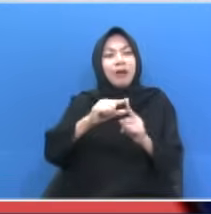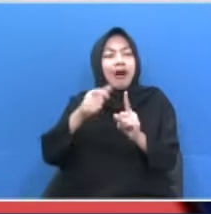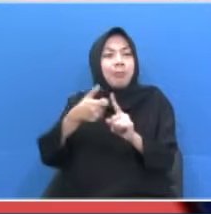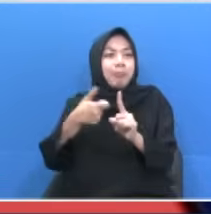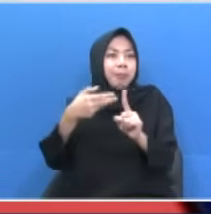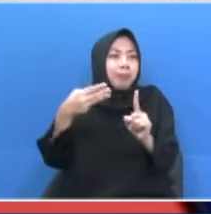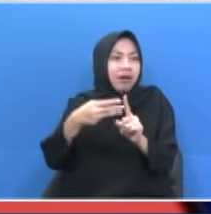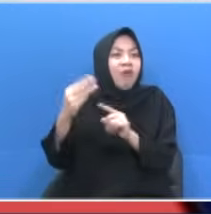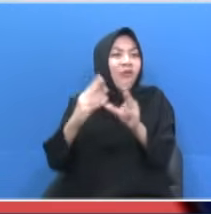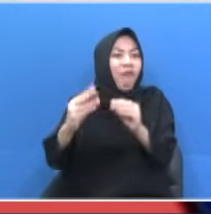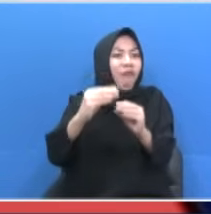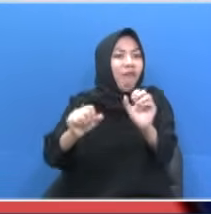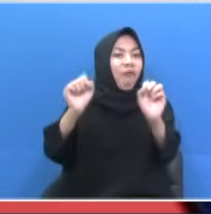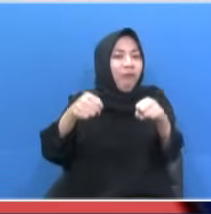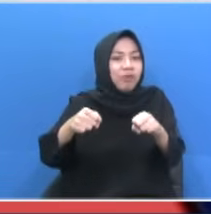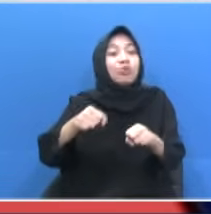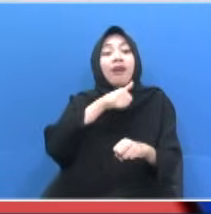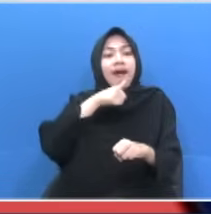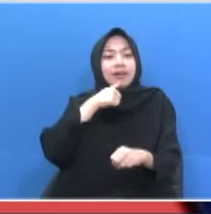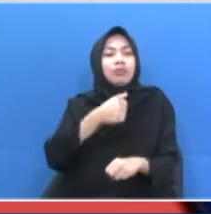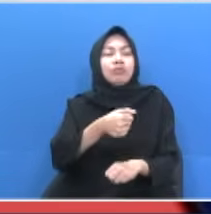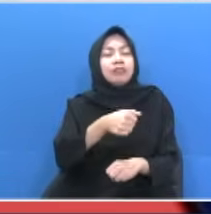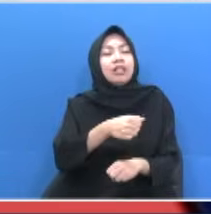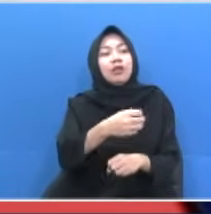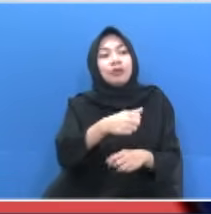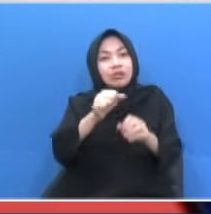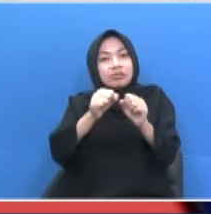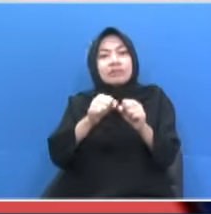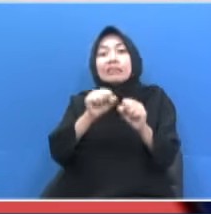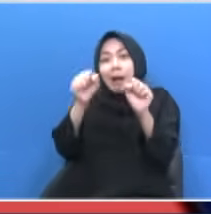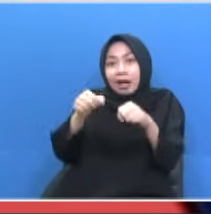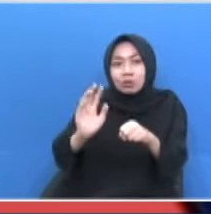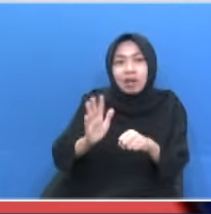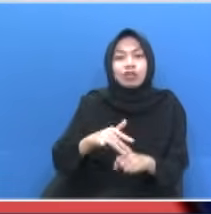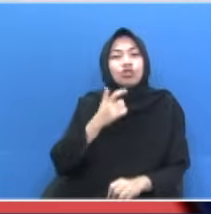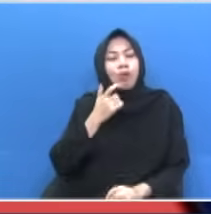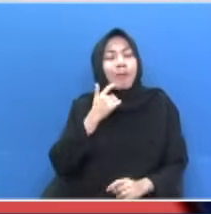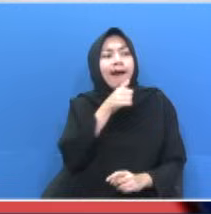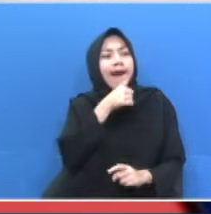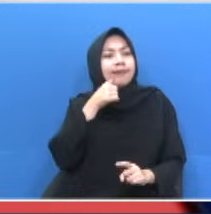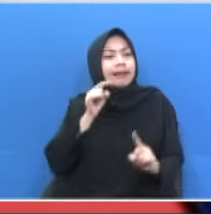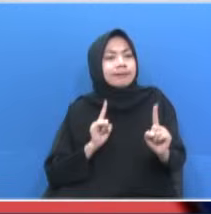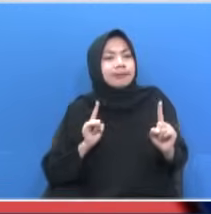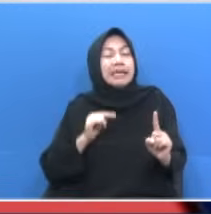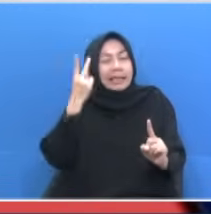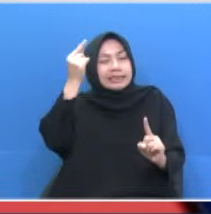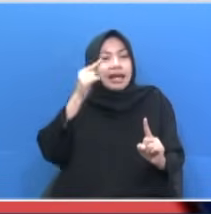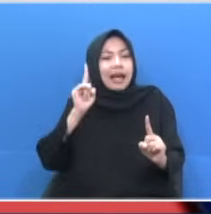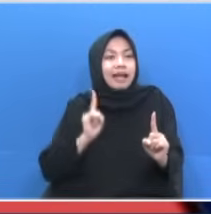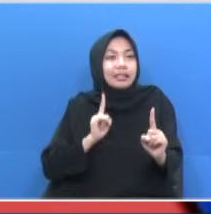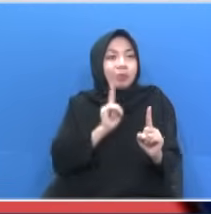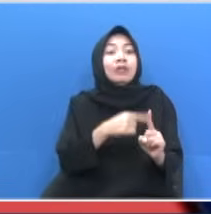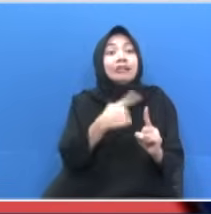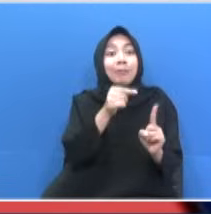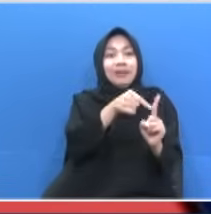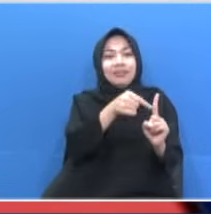disepakati juga oleh Mas Anies Baswedan kami kemudian mencoba mengkonfirmasi langsung kemasan ini rencananya ingin bertemu langsung tetapi karena beliau